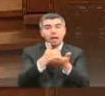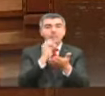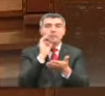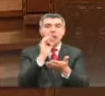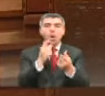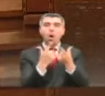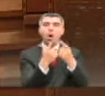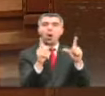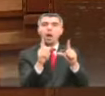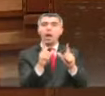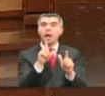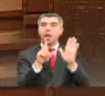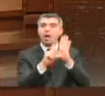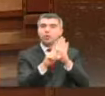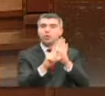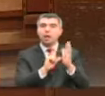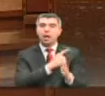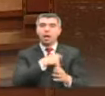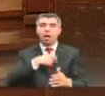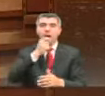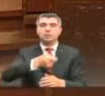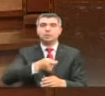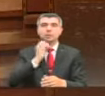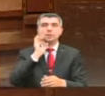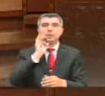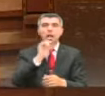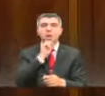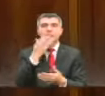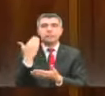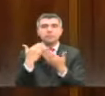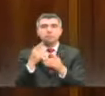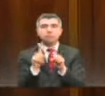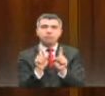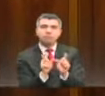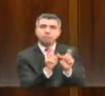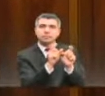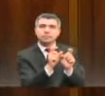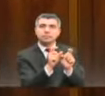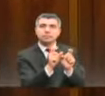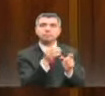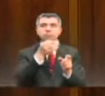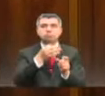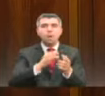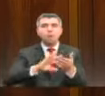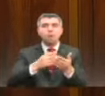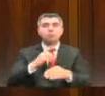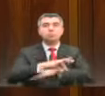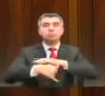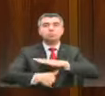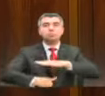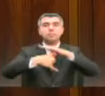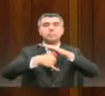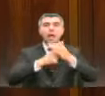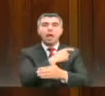القضائية ووضع الوسائل المادية والبشرية اللازمة رهن إشارة المجلس الأعلى للسلطة